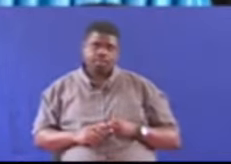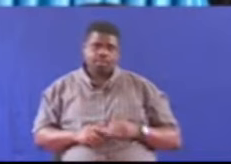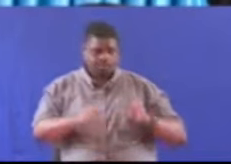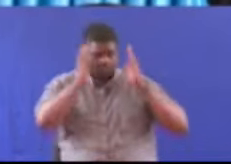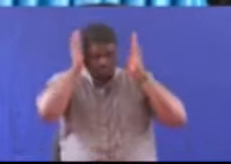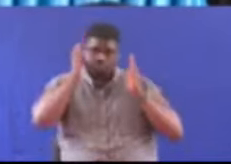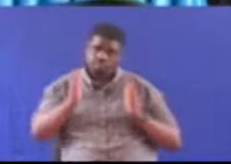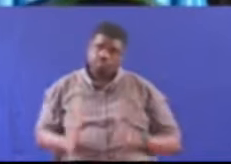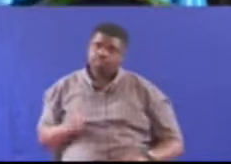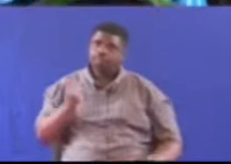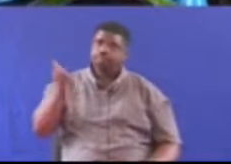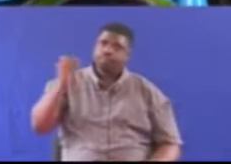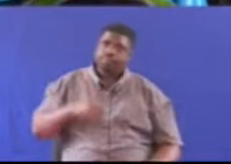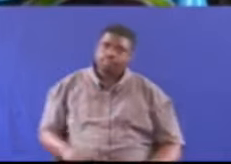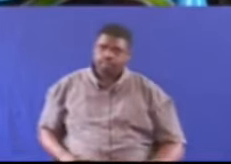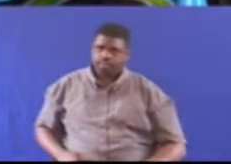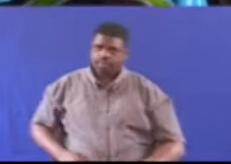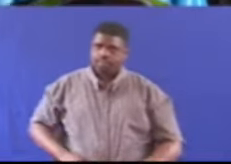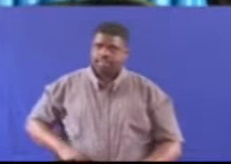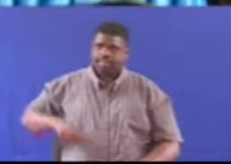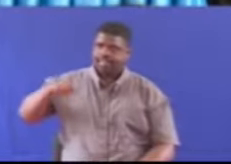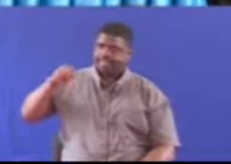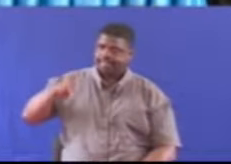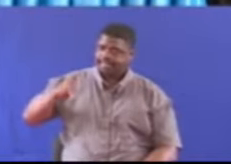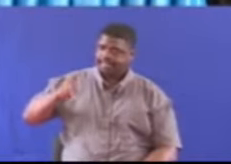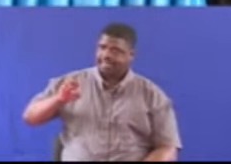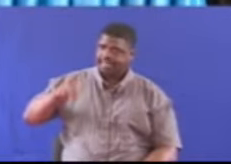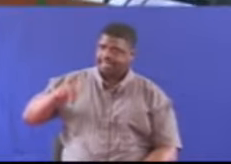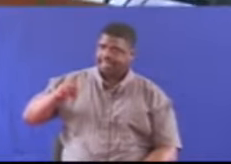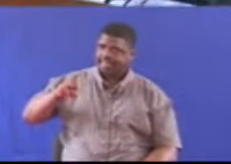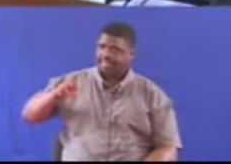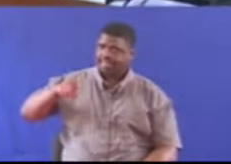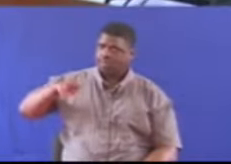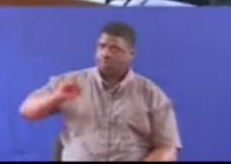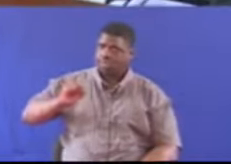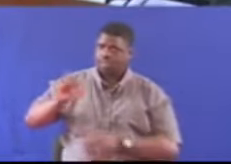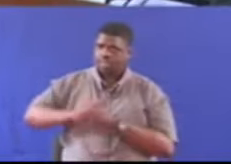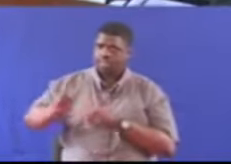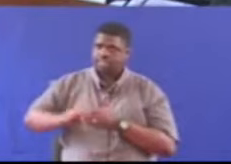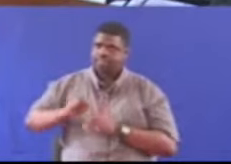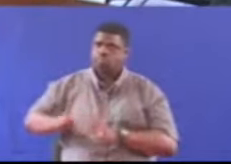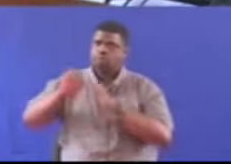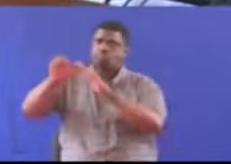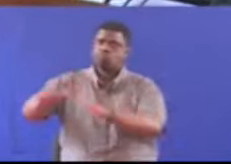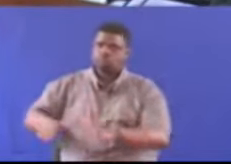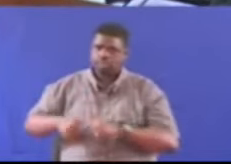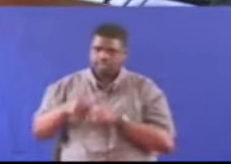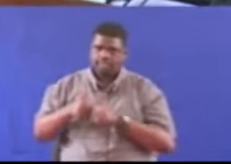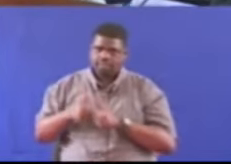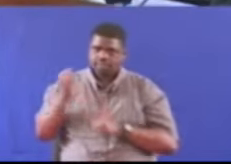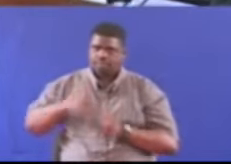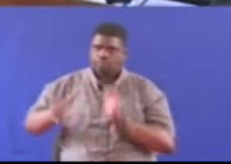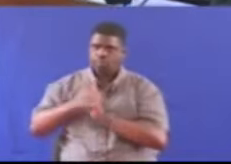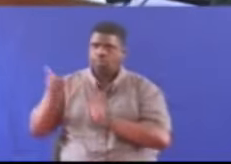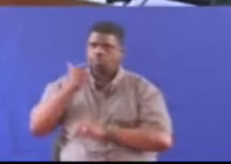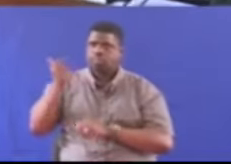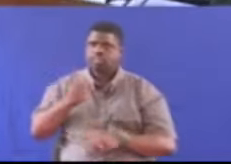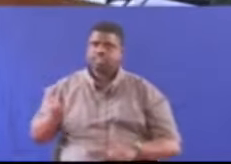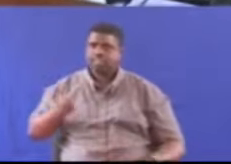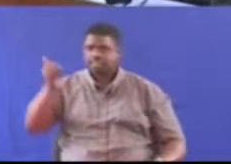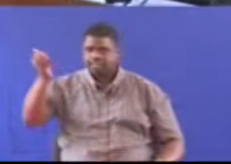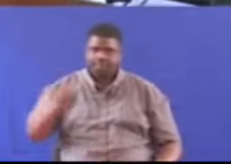Mheshimiwa Nenewa Muhambi, Katibu wa Bunge letu la Jamhuri ya Muungano wa Tanzania,